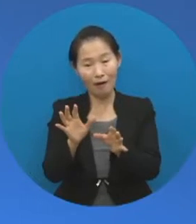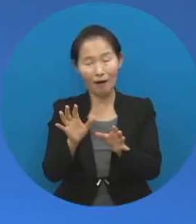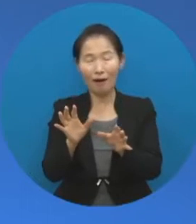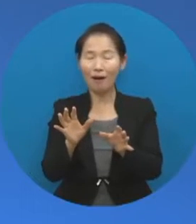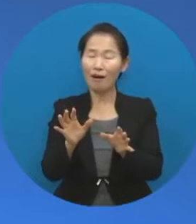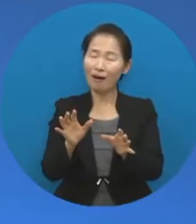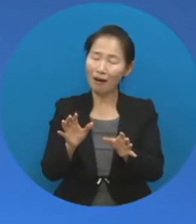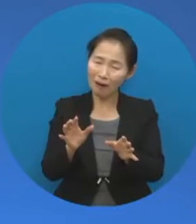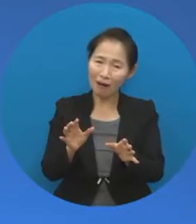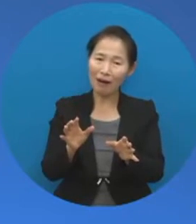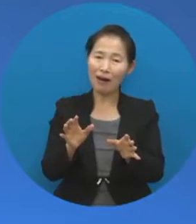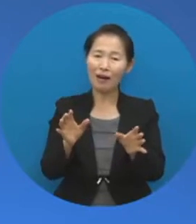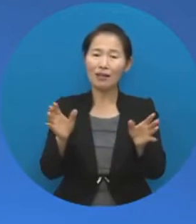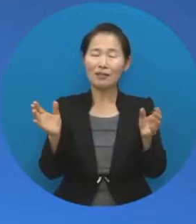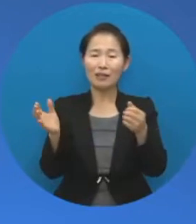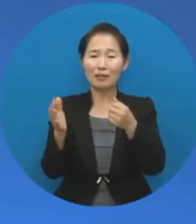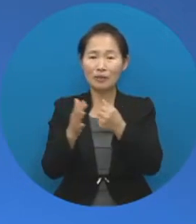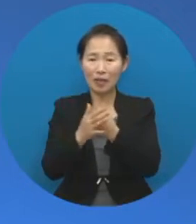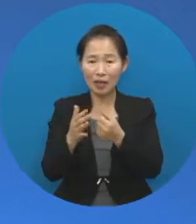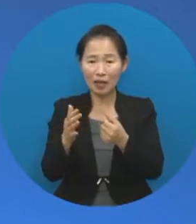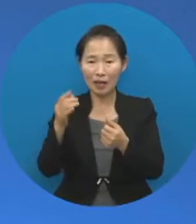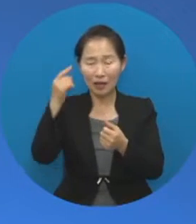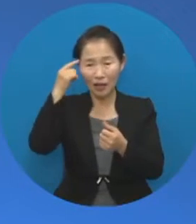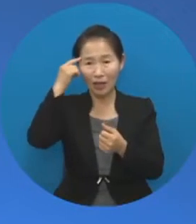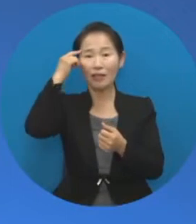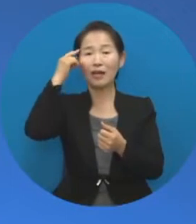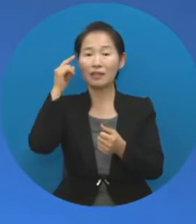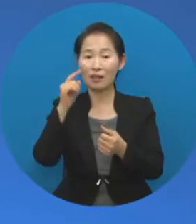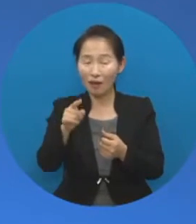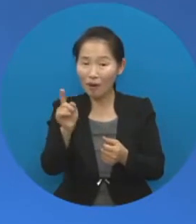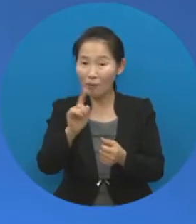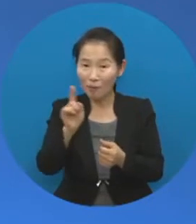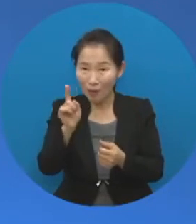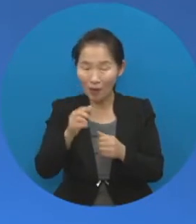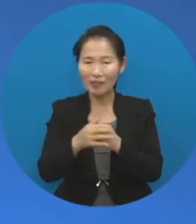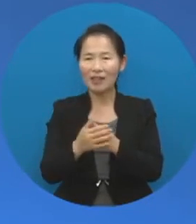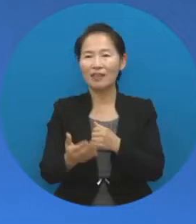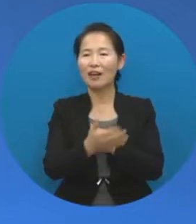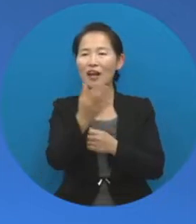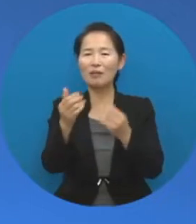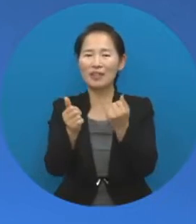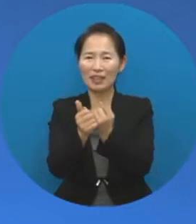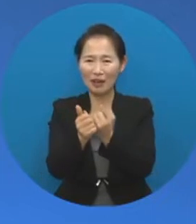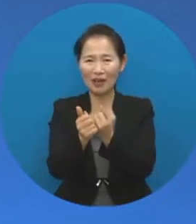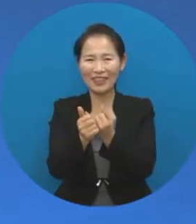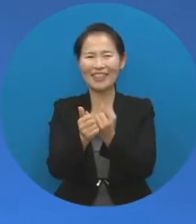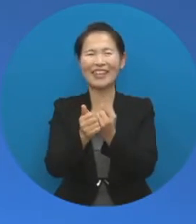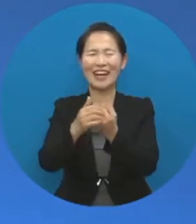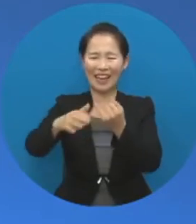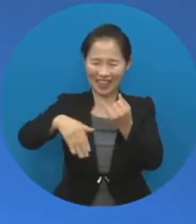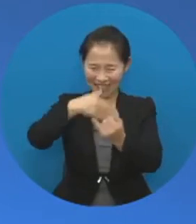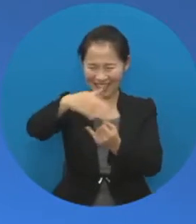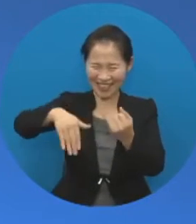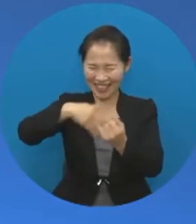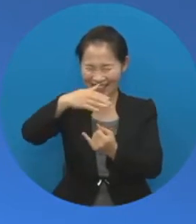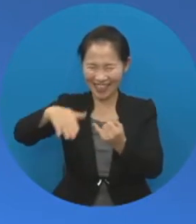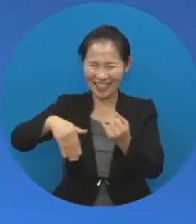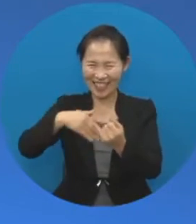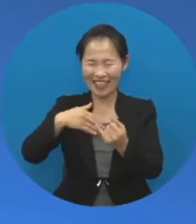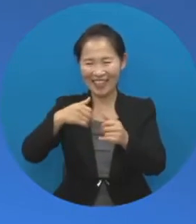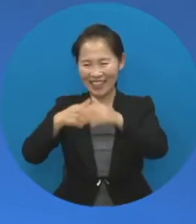없고 아무튼 그래서 제가 깨달은 것은 혹시 뭐 지금 결혼이 잘 안 되고 있는 자매나 형제분들이 계시다면